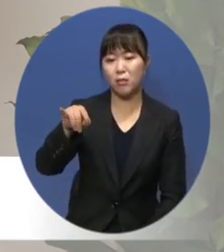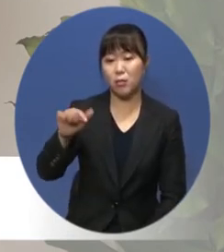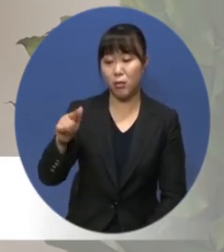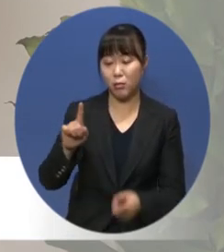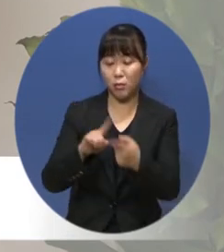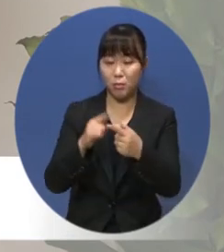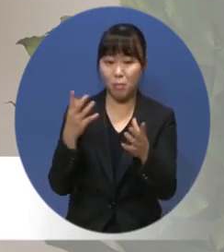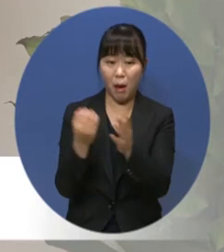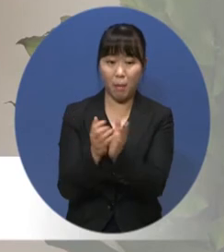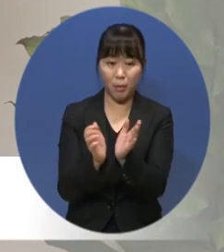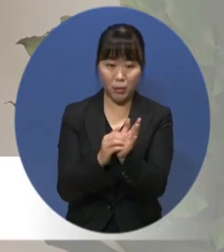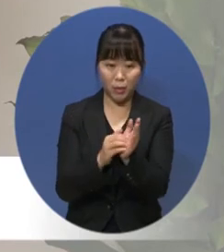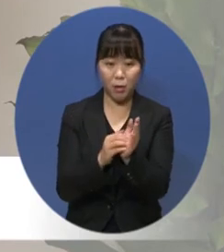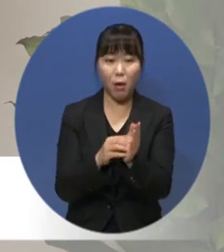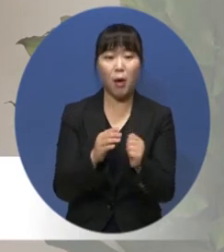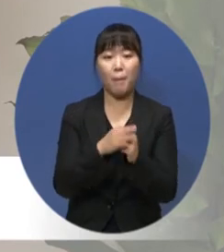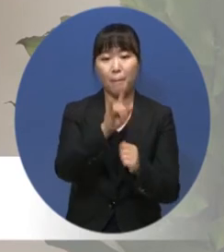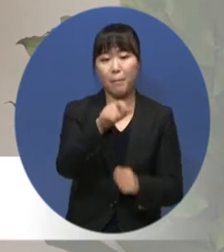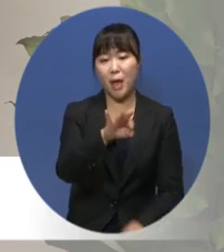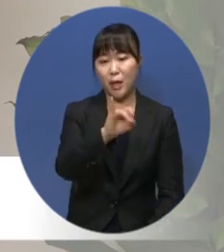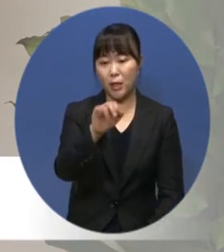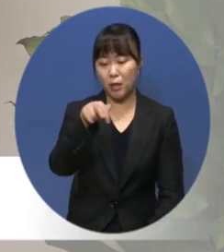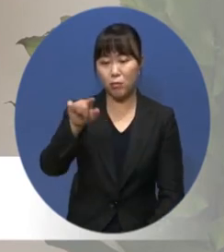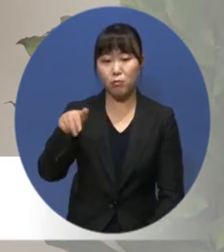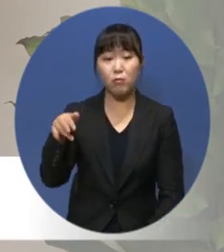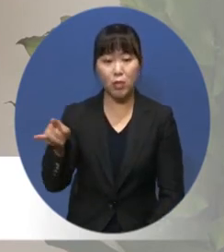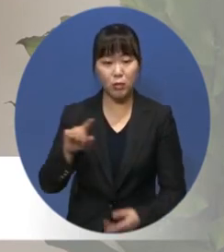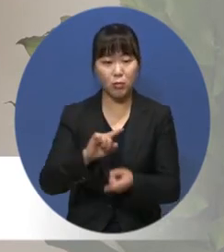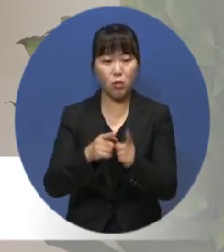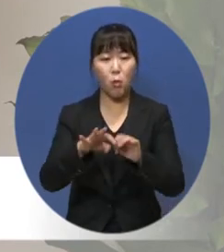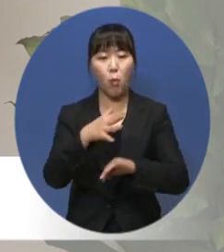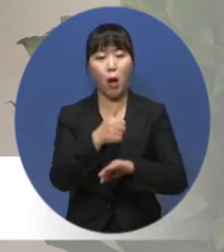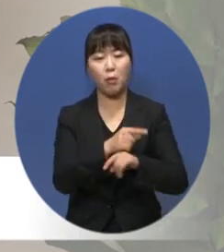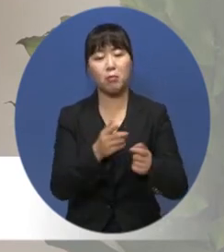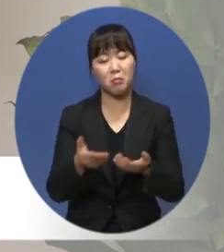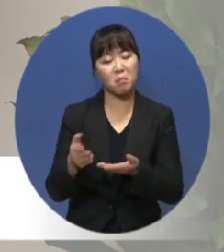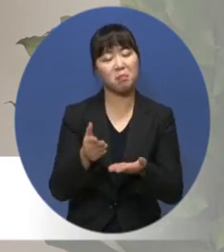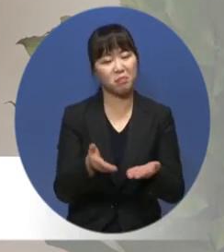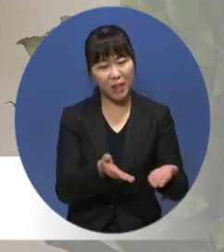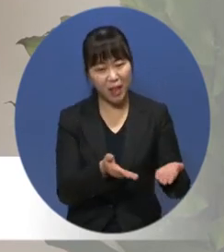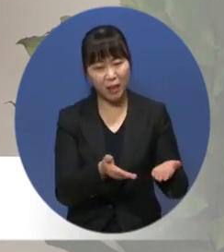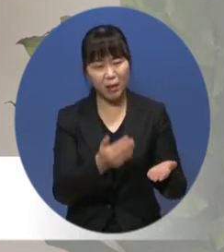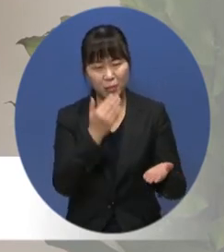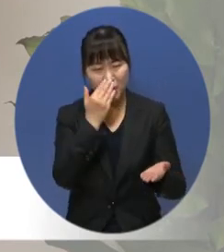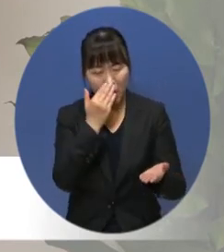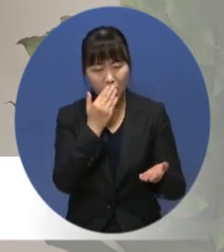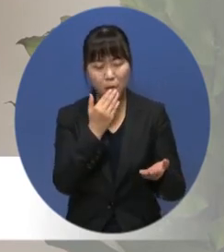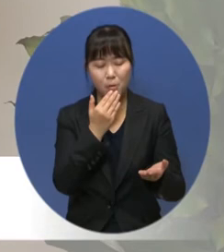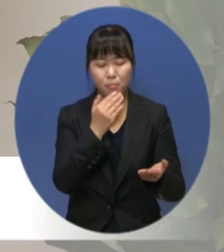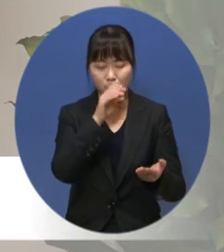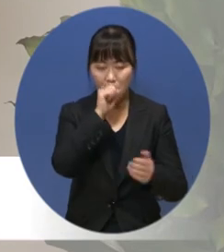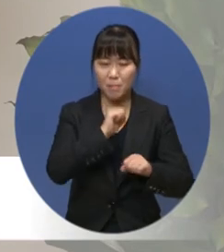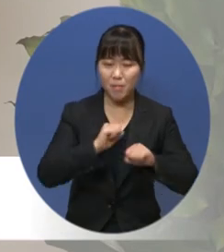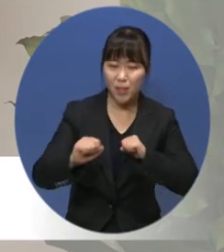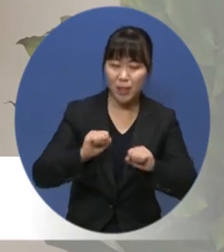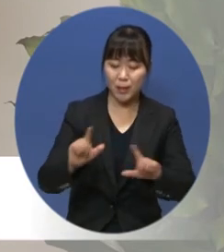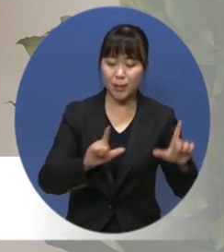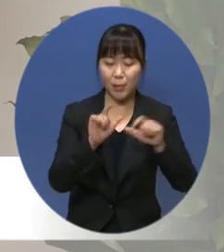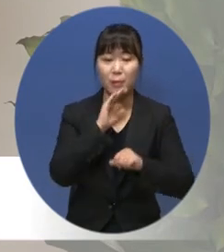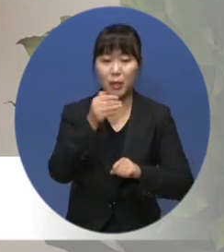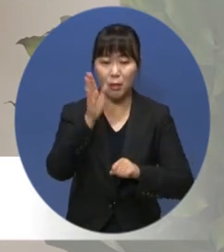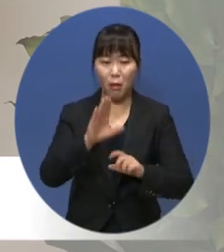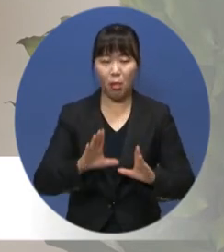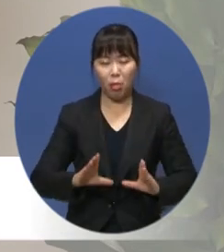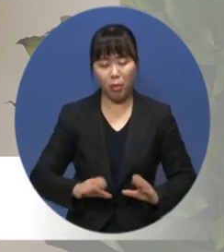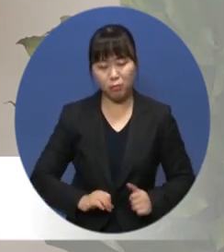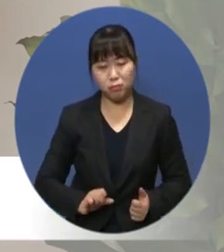나오는 인물로 매기와 숙지 는 서로 왕위를 양보하는 손이 이완 선행으로 세상은 살았지만 굶어